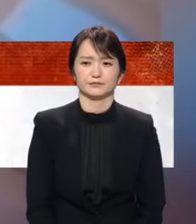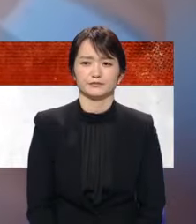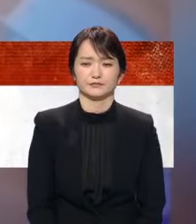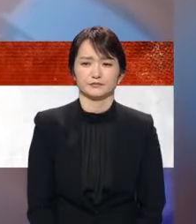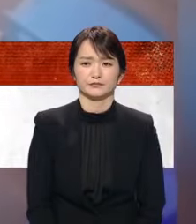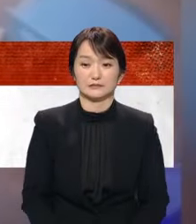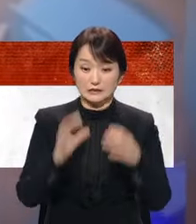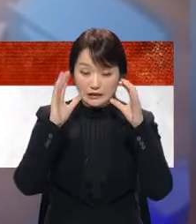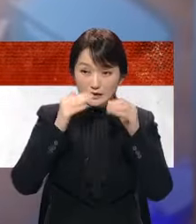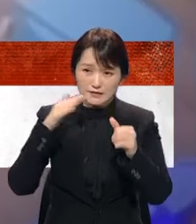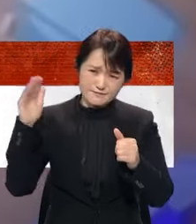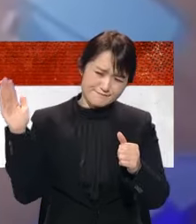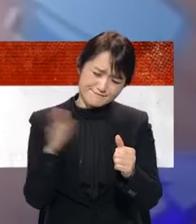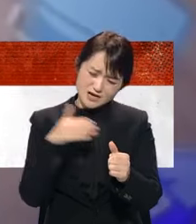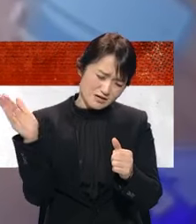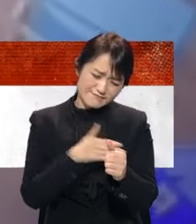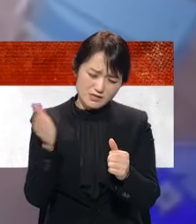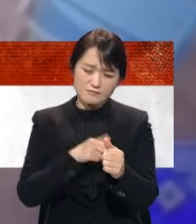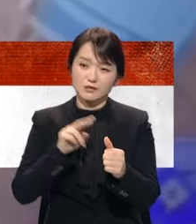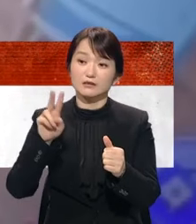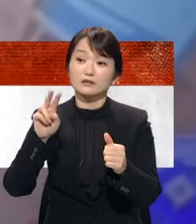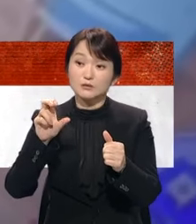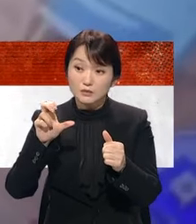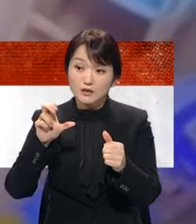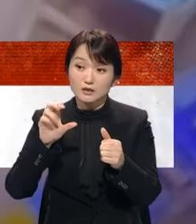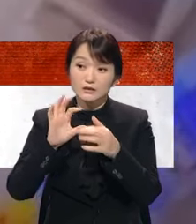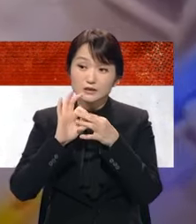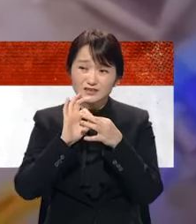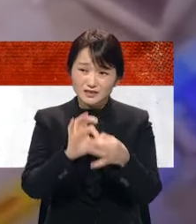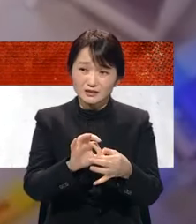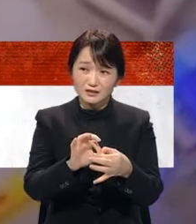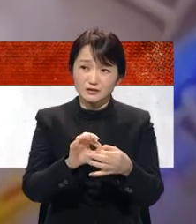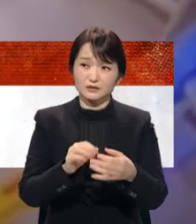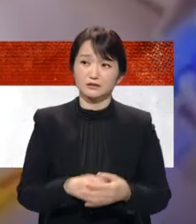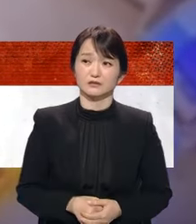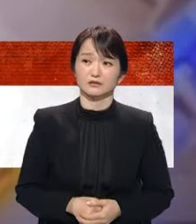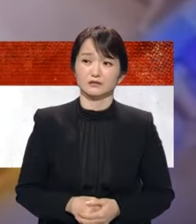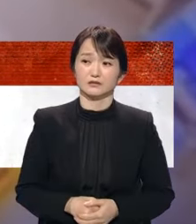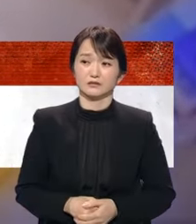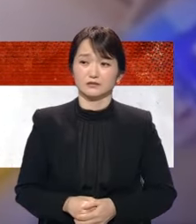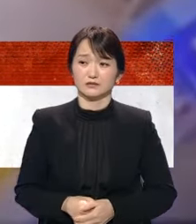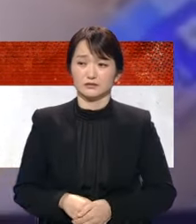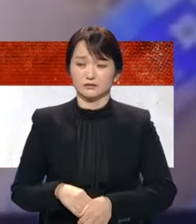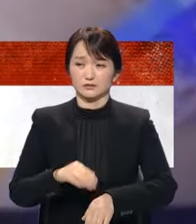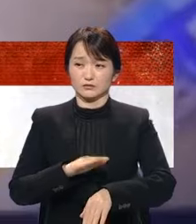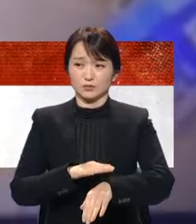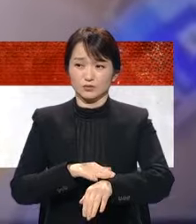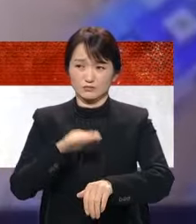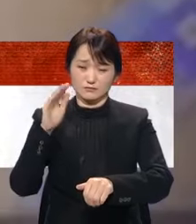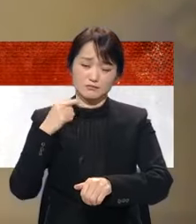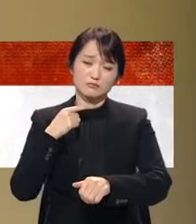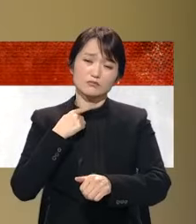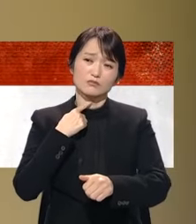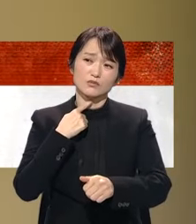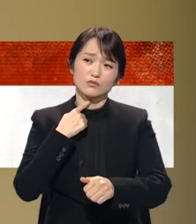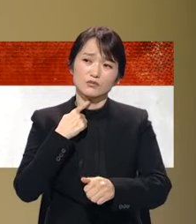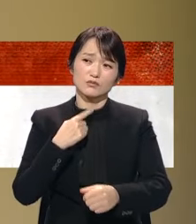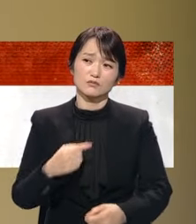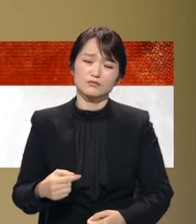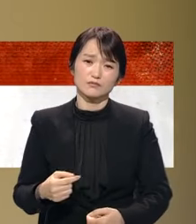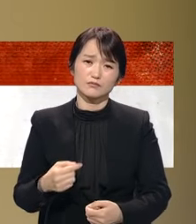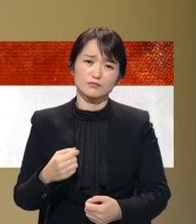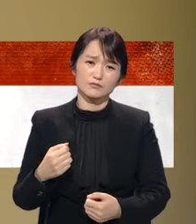뺨을 25대를 연속으로 때리고 그리고 나서도 손날로 목을 친다든지 장난감 자동차로 머리를